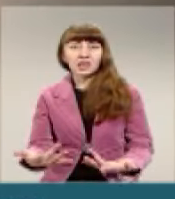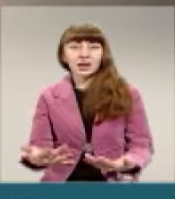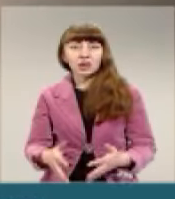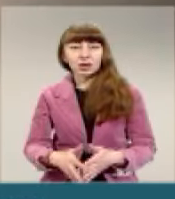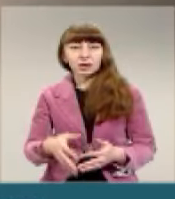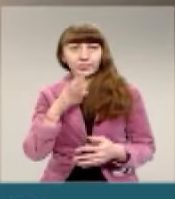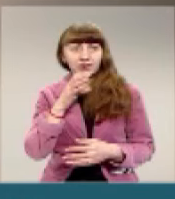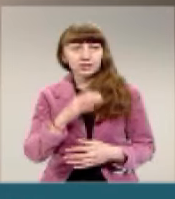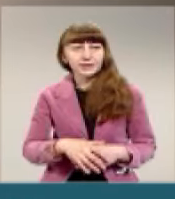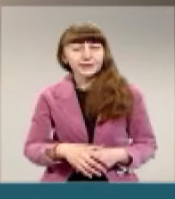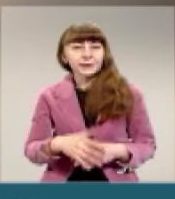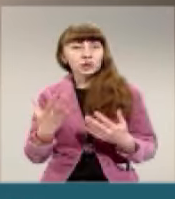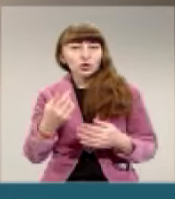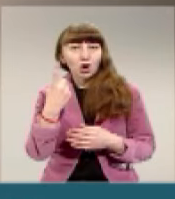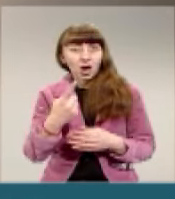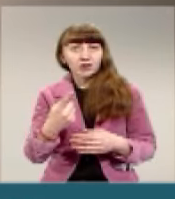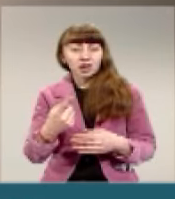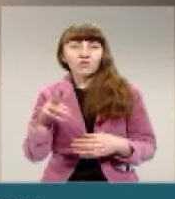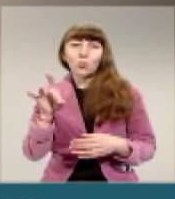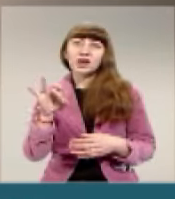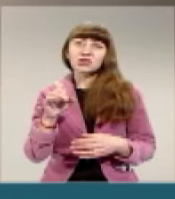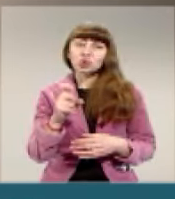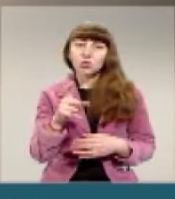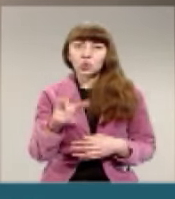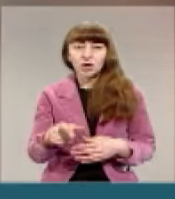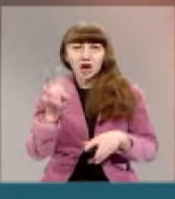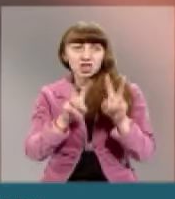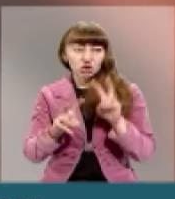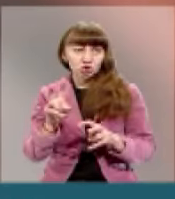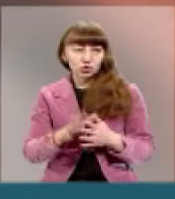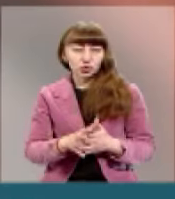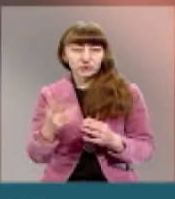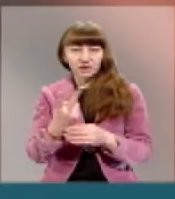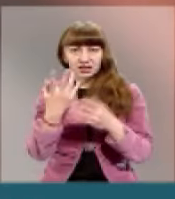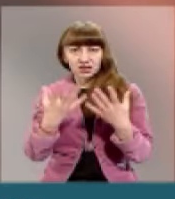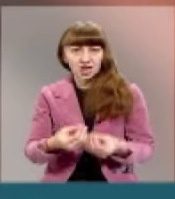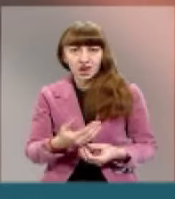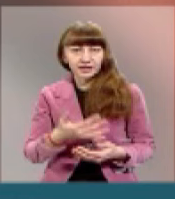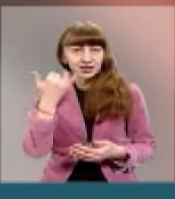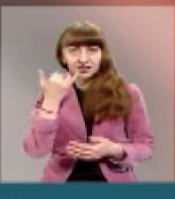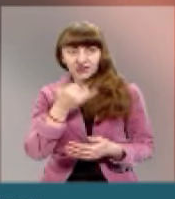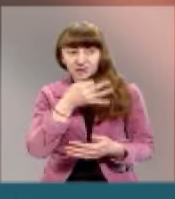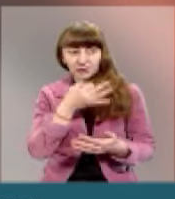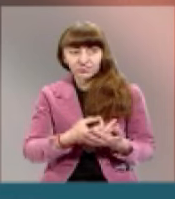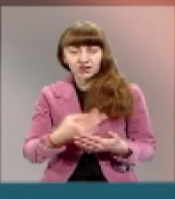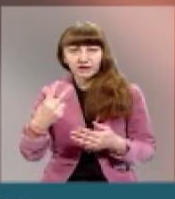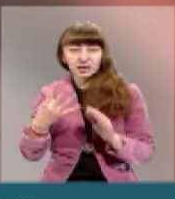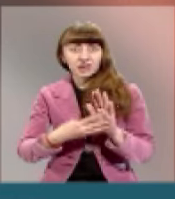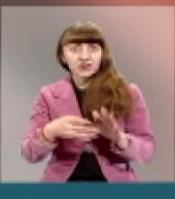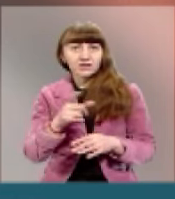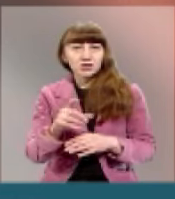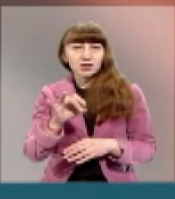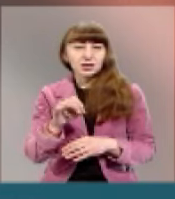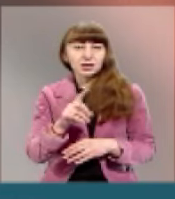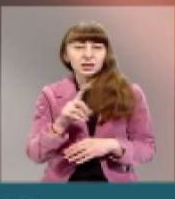чабана ищут до сих пор. Он также отправился за скотом в непогоду. В результате уже 2 дня мужчина не выходит на связь. 29 человек